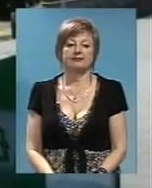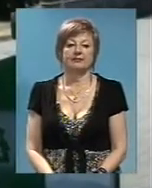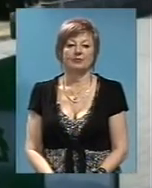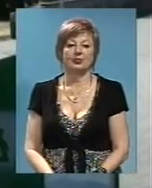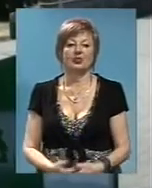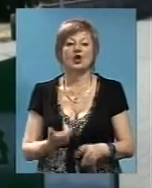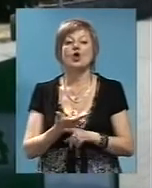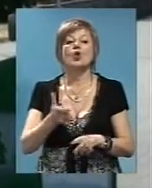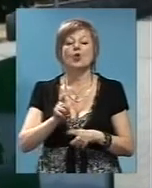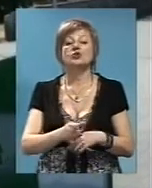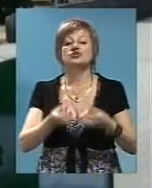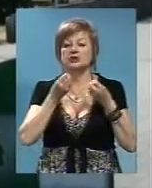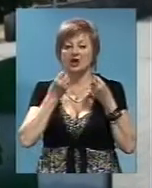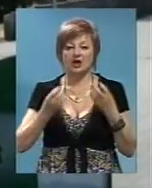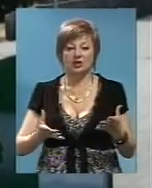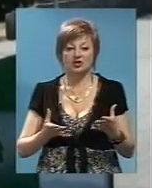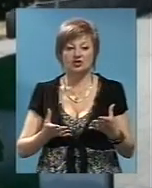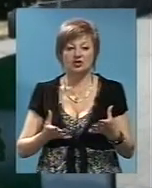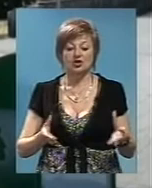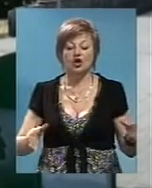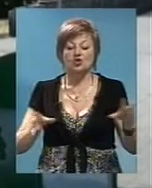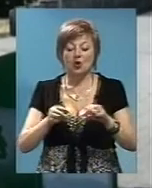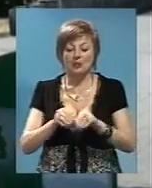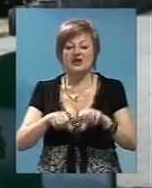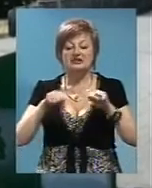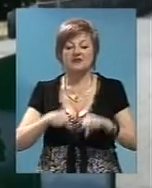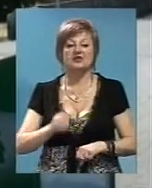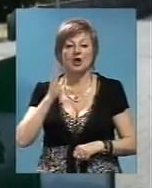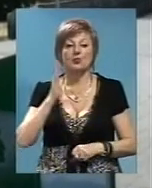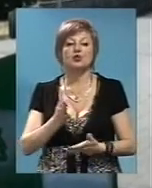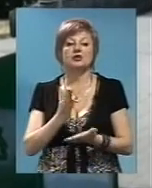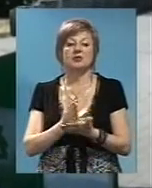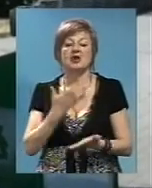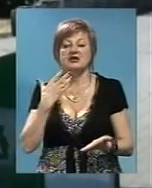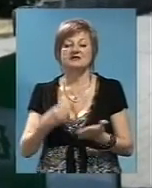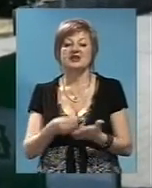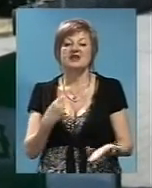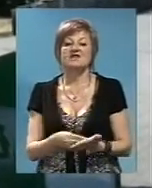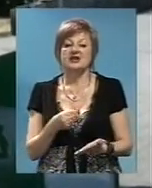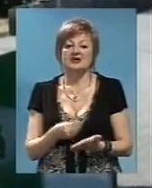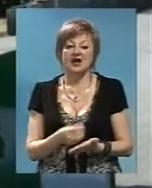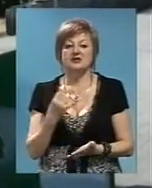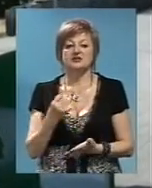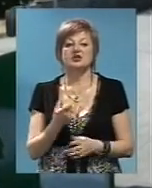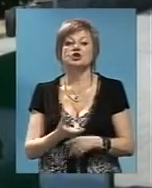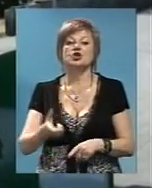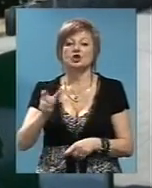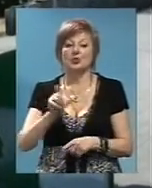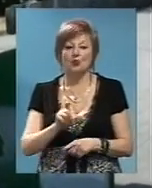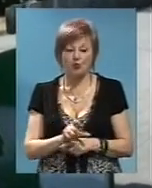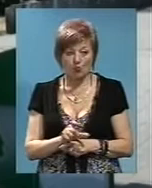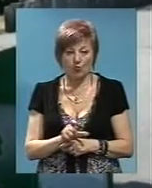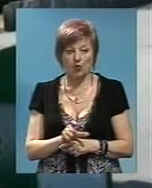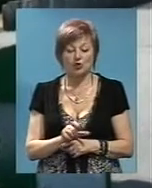Це дуже добре. Та місцева влада буде мати свої фінанси, якими і більше, во-первых, ніж